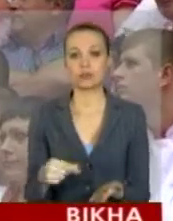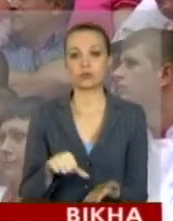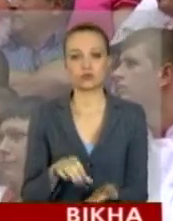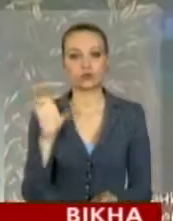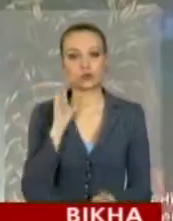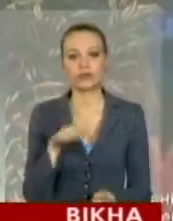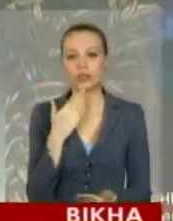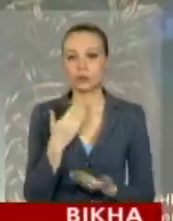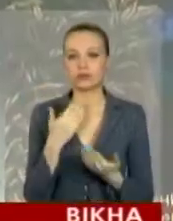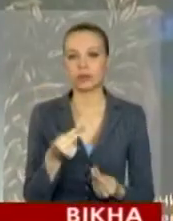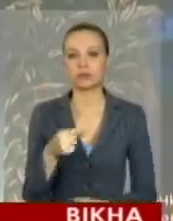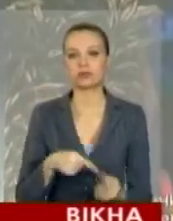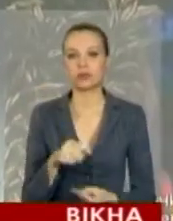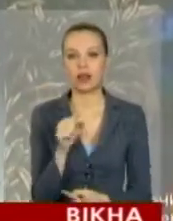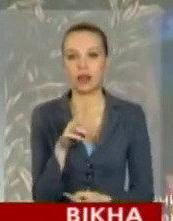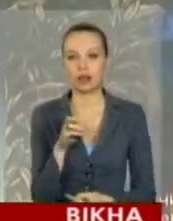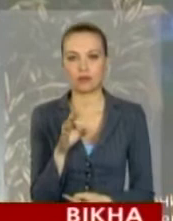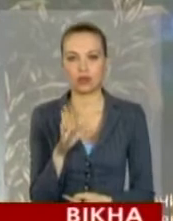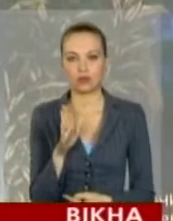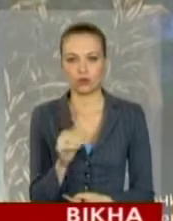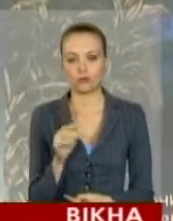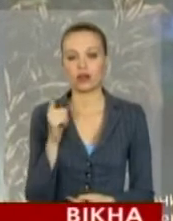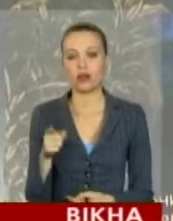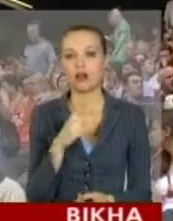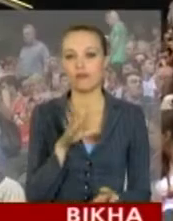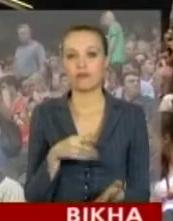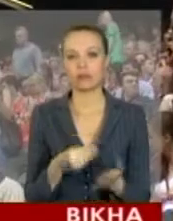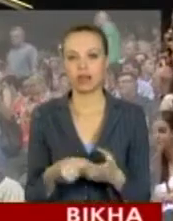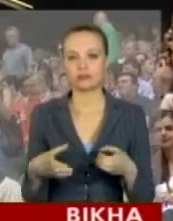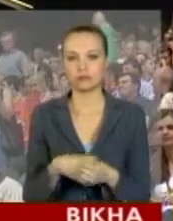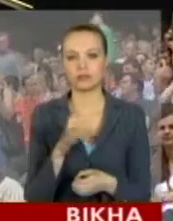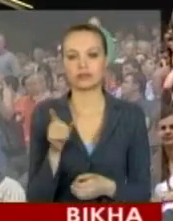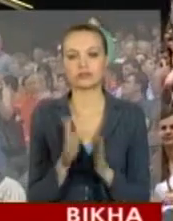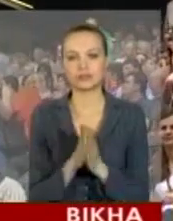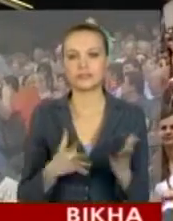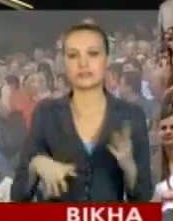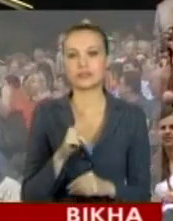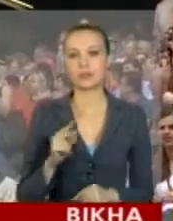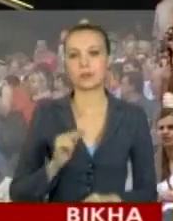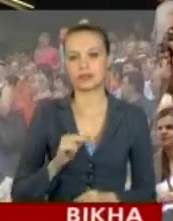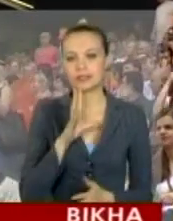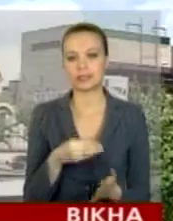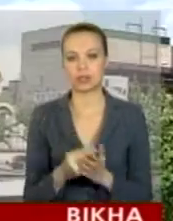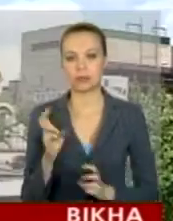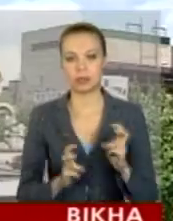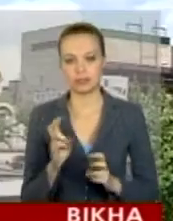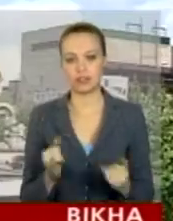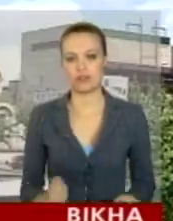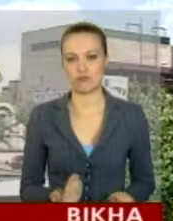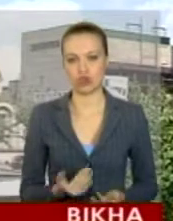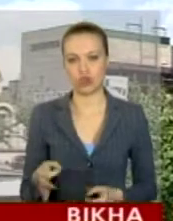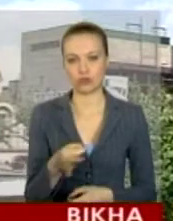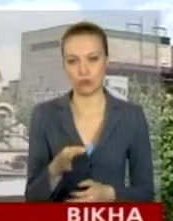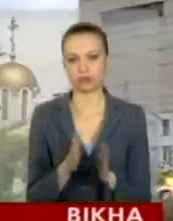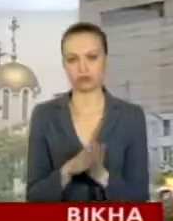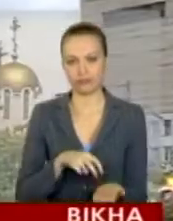слухають відеозвернення бізнесмена Рената Ахметова. Власник холдингу СКМ закликає усіх працівників своїх підприємств та мешканців